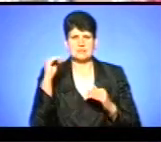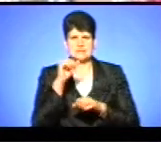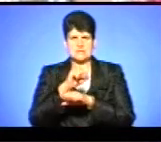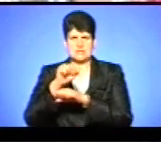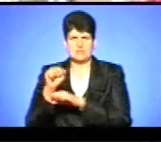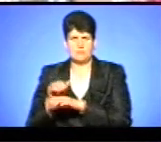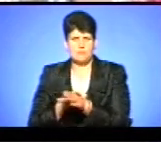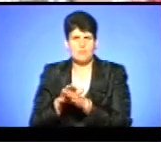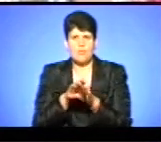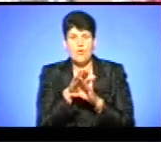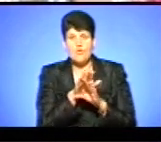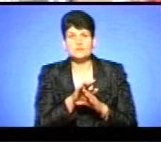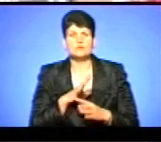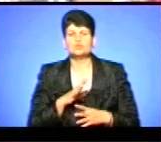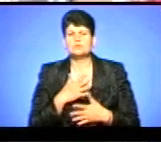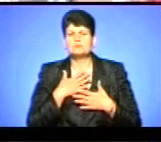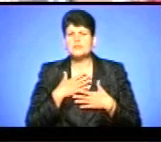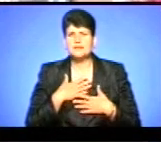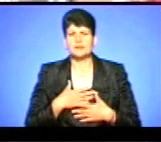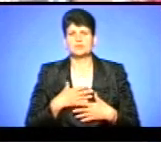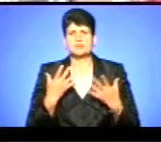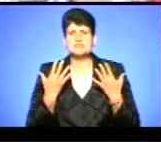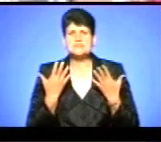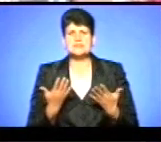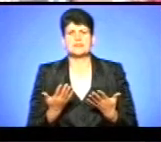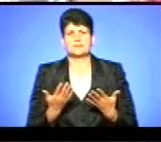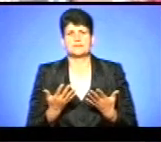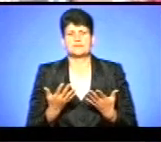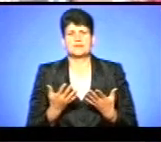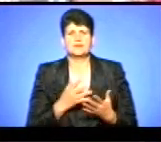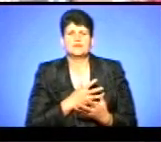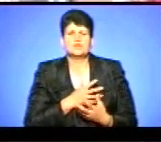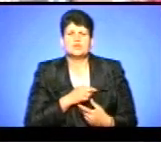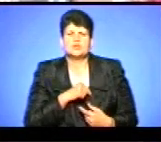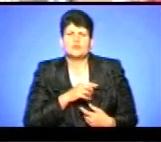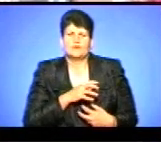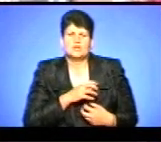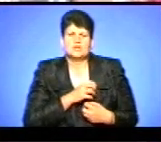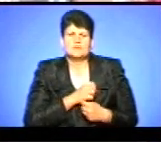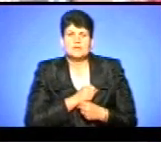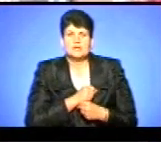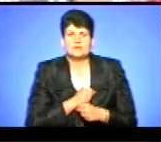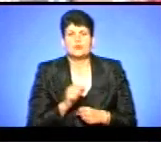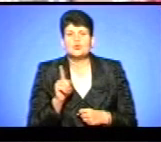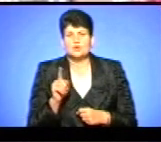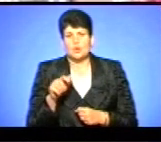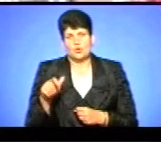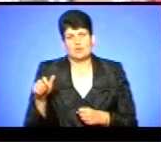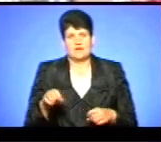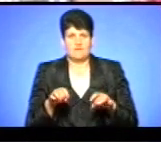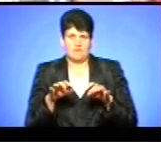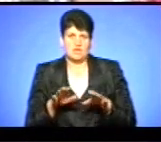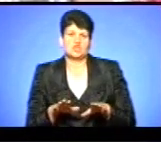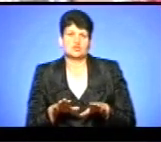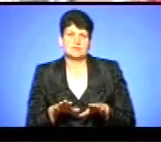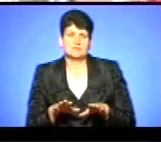знаєте, було настільки приємно, настільки щемливо якось в душі, що люди вирішили